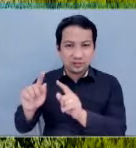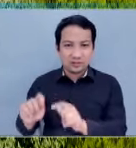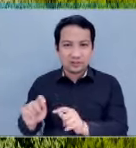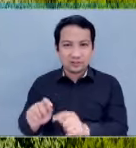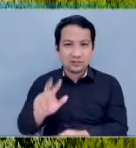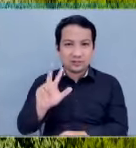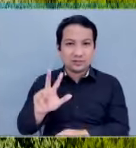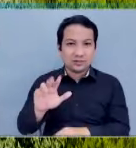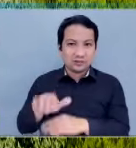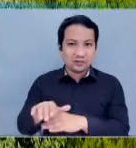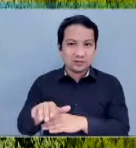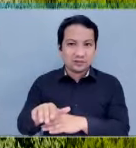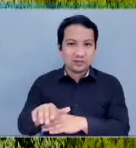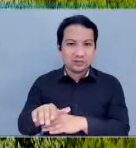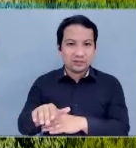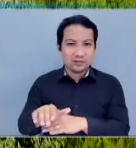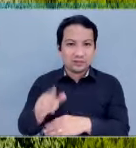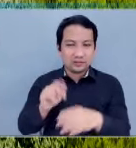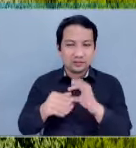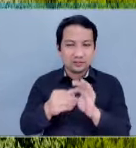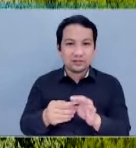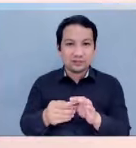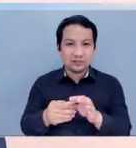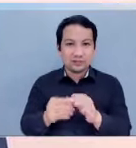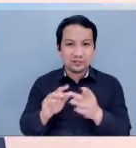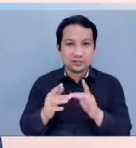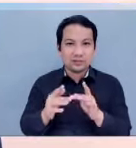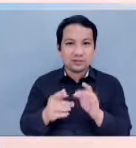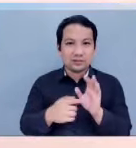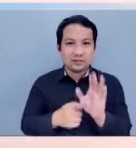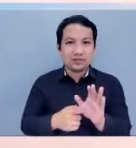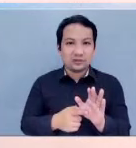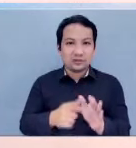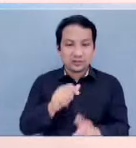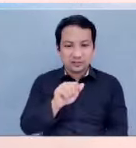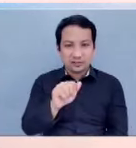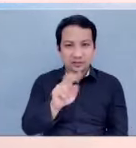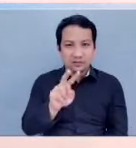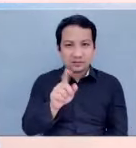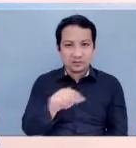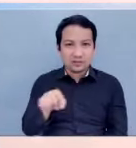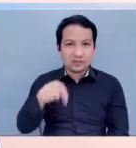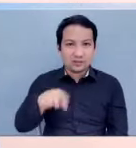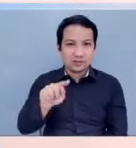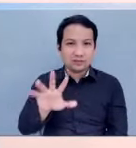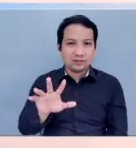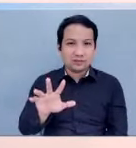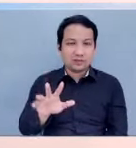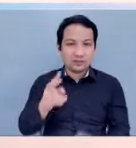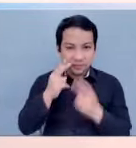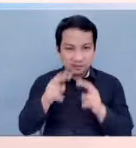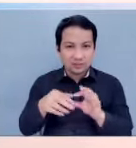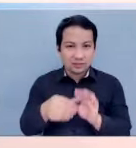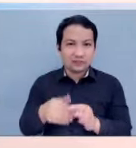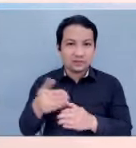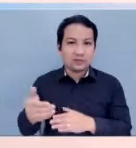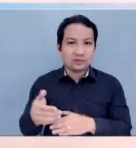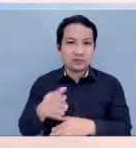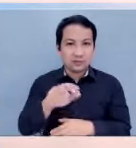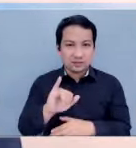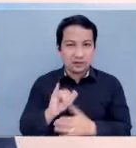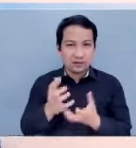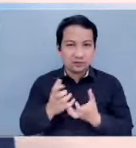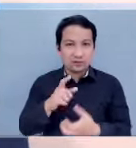3 p.m. sa Kapamilya Channel, Kapamilya Online Live, A to Z at TV5. Mapapanood din po ito sa I1 TFC